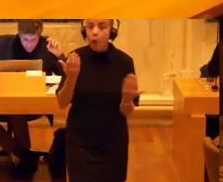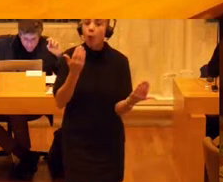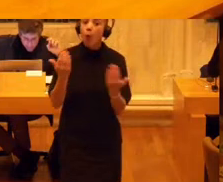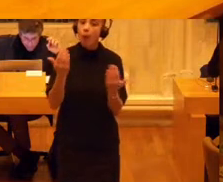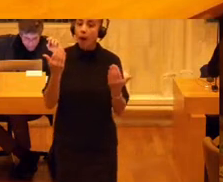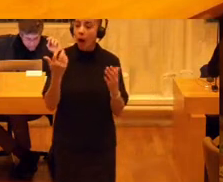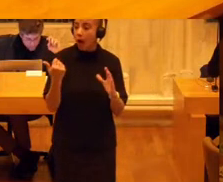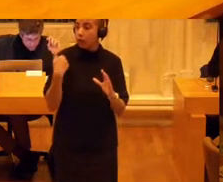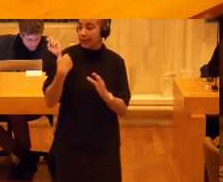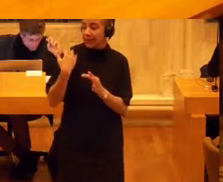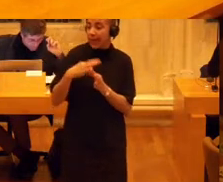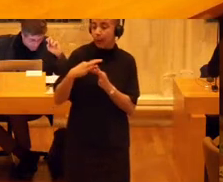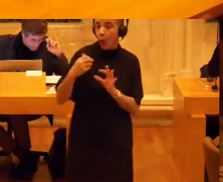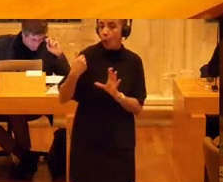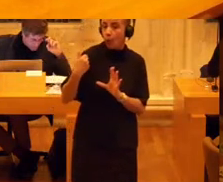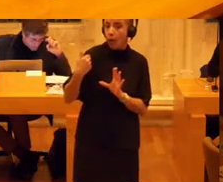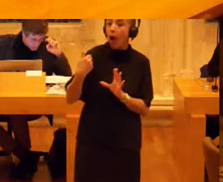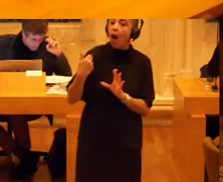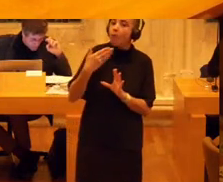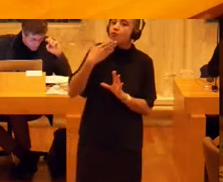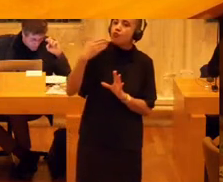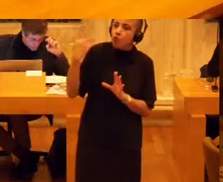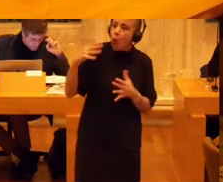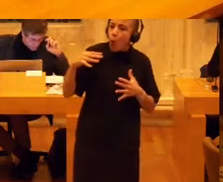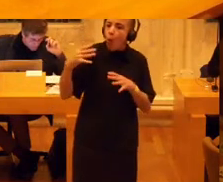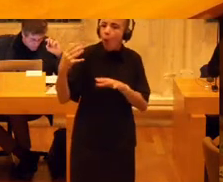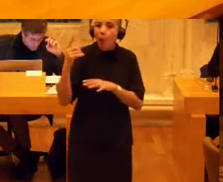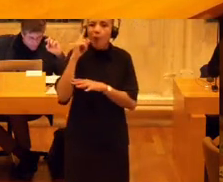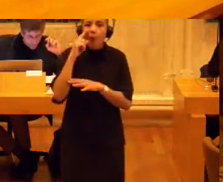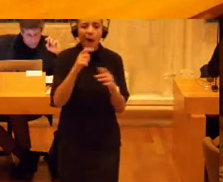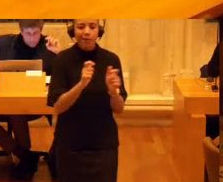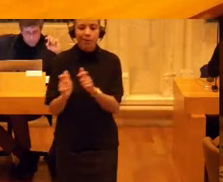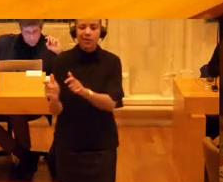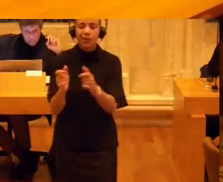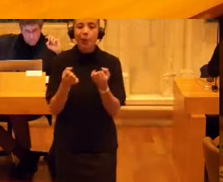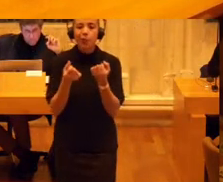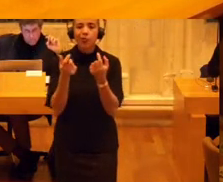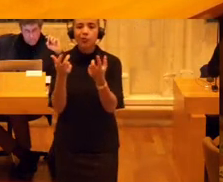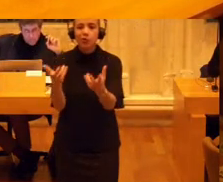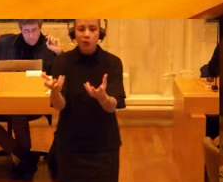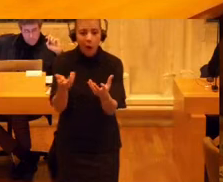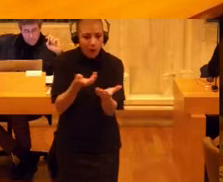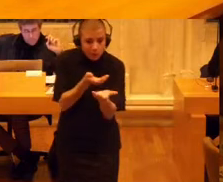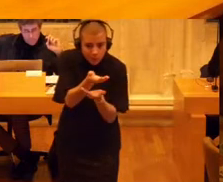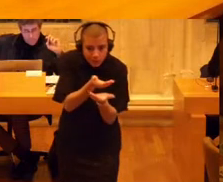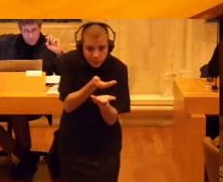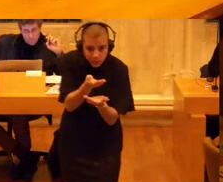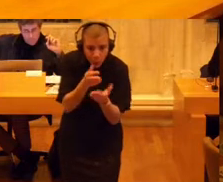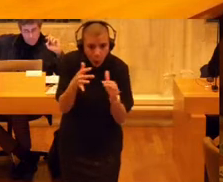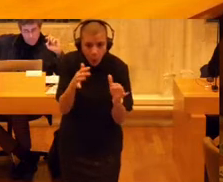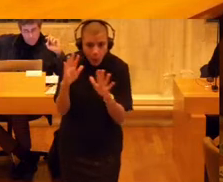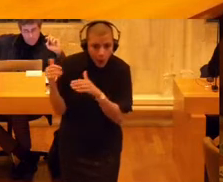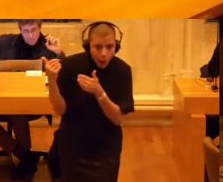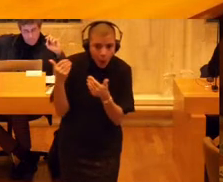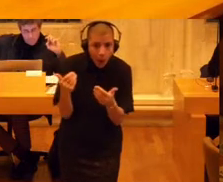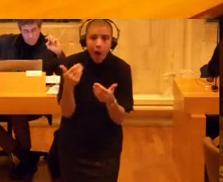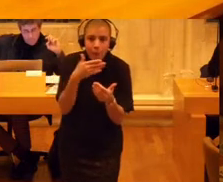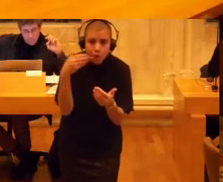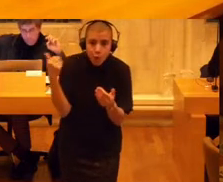septembre dernier. Pour avoir refait le point avec les structures, elles ont moins de difficultés aujourd'hui à